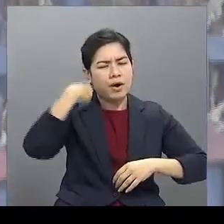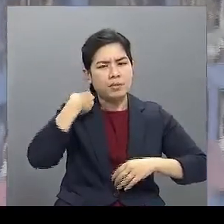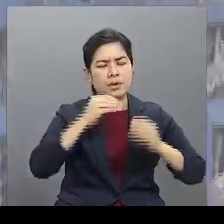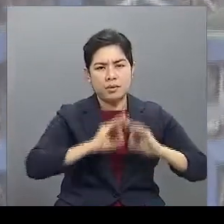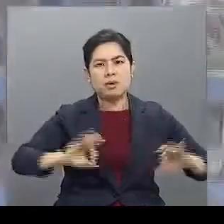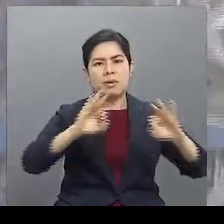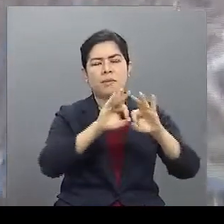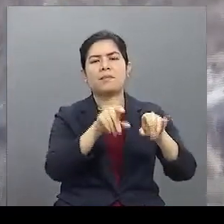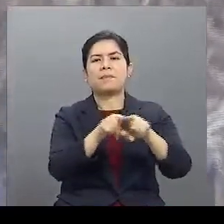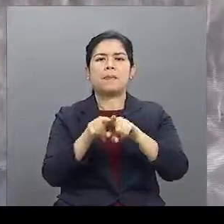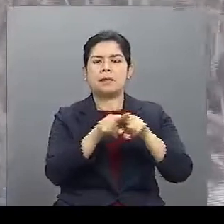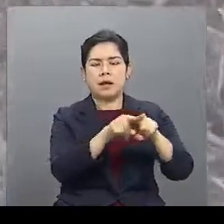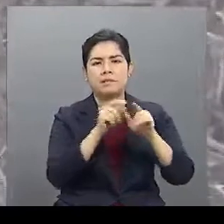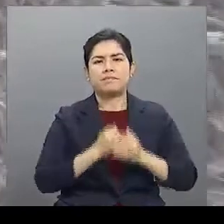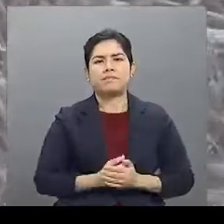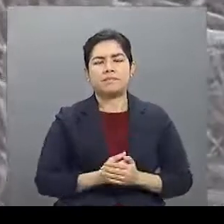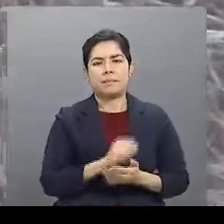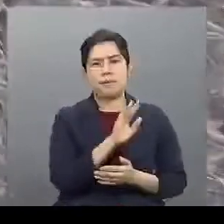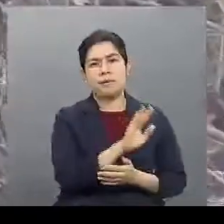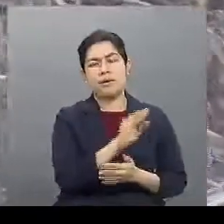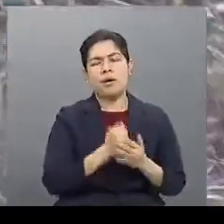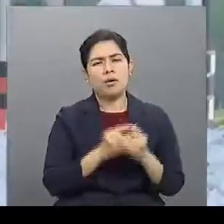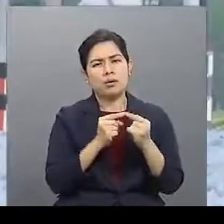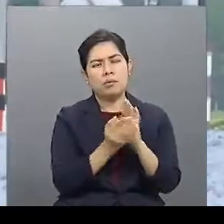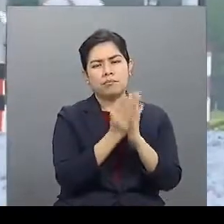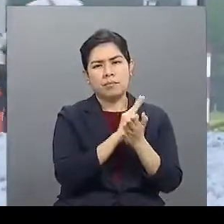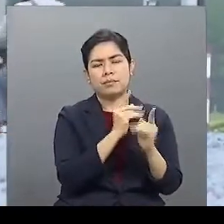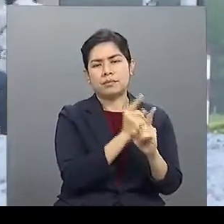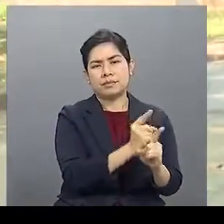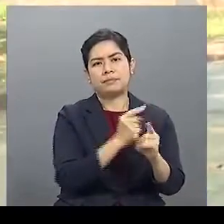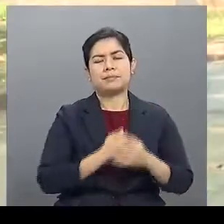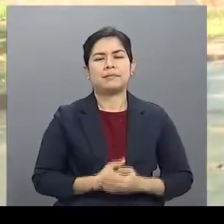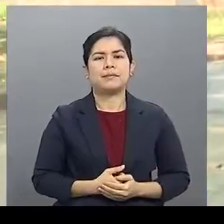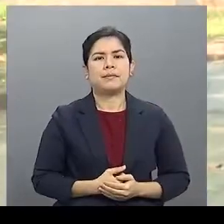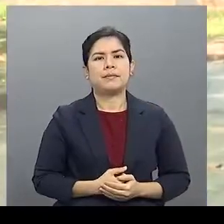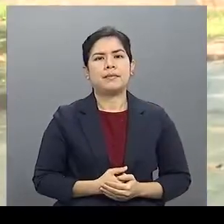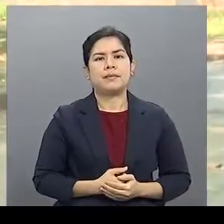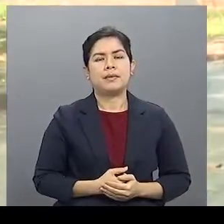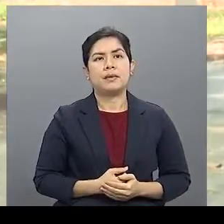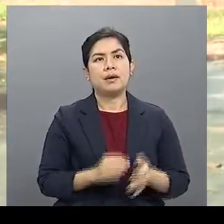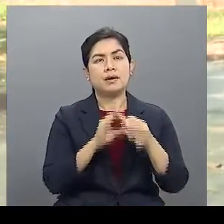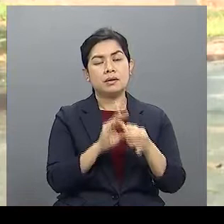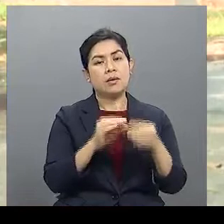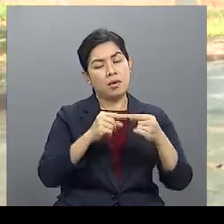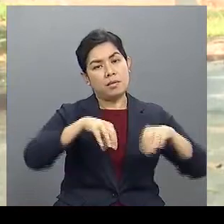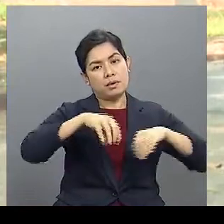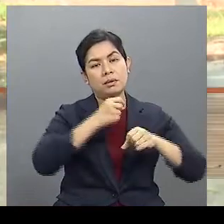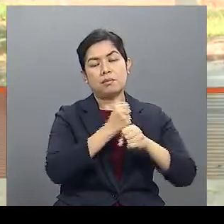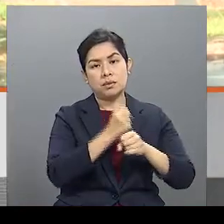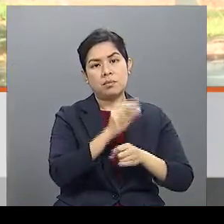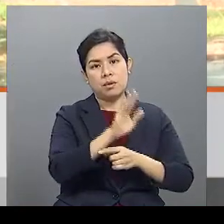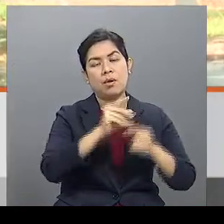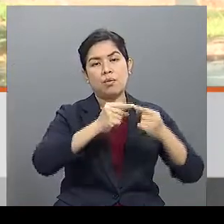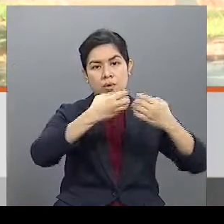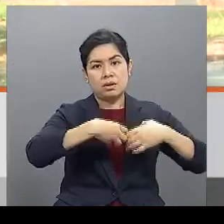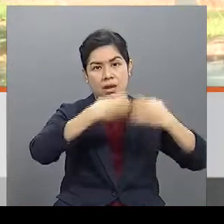มากกว่าโรงงานน้ำตาลในอนาคตค่ะ การเข้ามาของอุตสาหกรรมอ้อยและน้ำตา